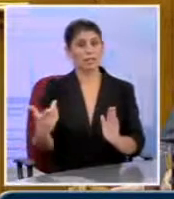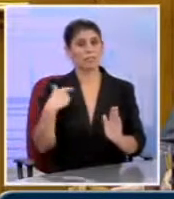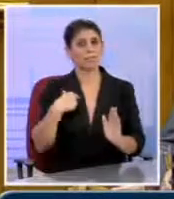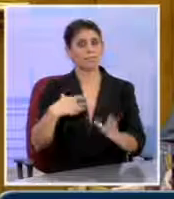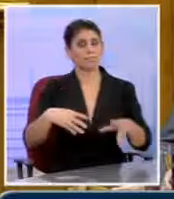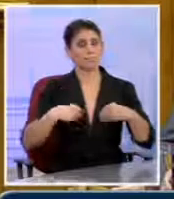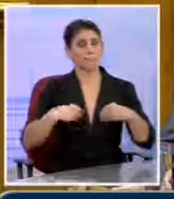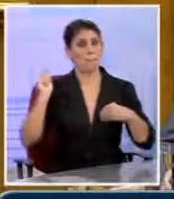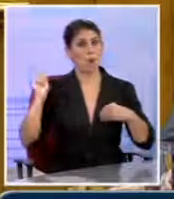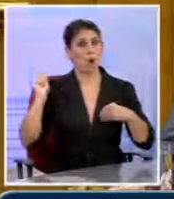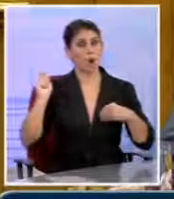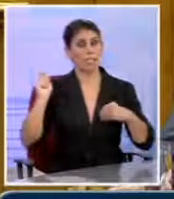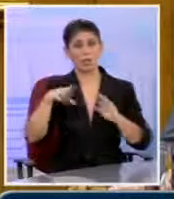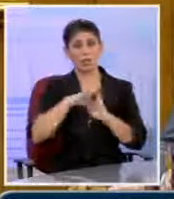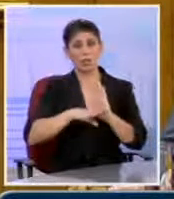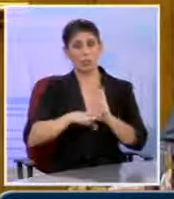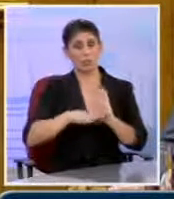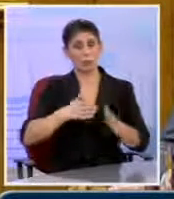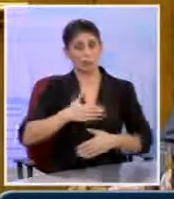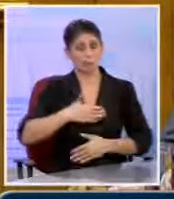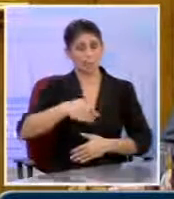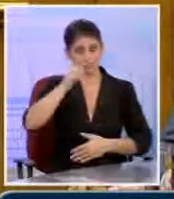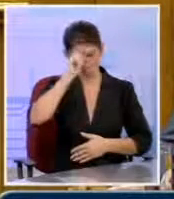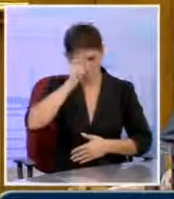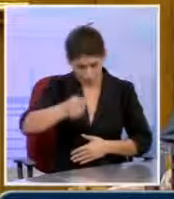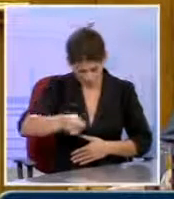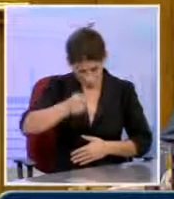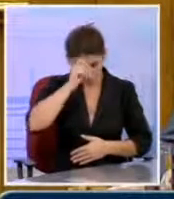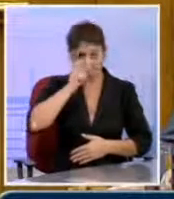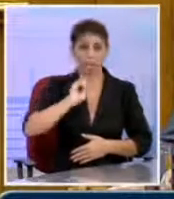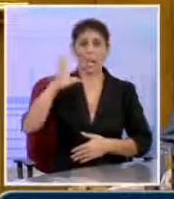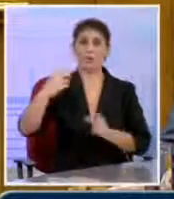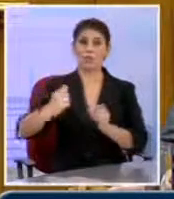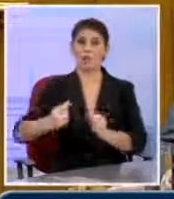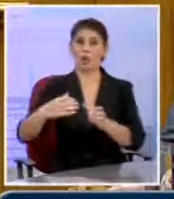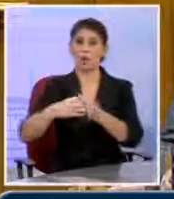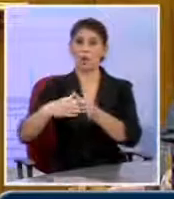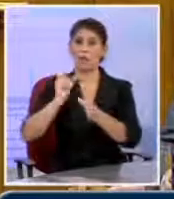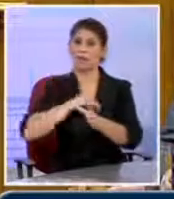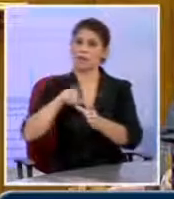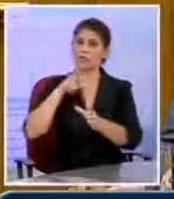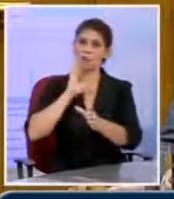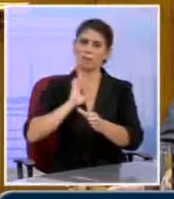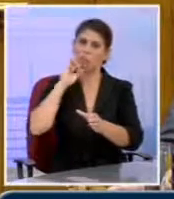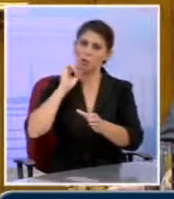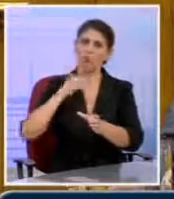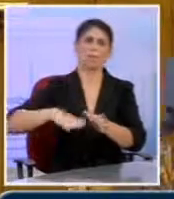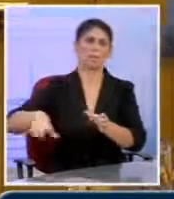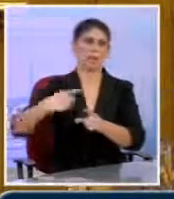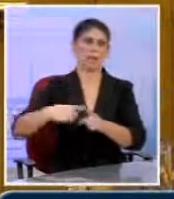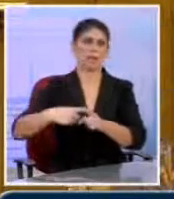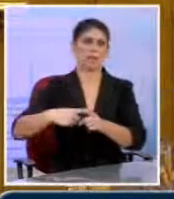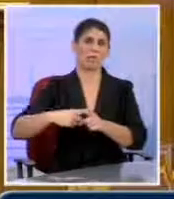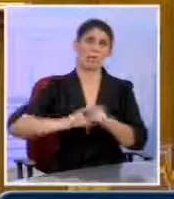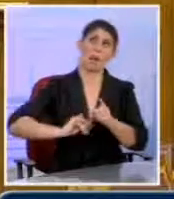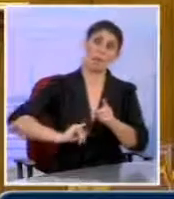ελληνικού πολιτικού συστήματος στα συμφέροντα μιας εξωθεσμικής ομάδας συμφερόντων και αυτή είναι η πραγματικότητα που την ξέρουμε στην Ελλάδα απ' άκρης